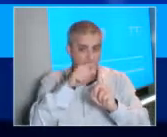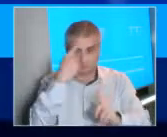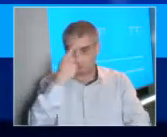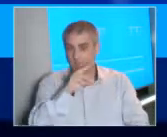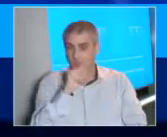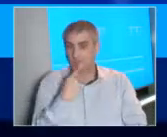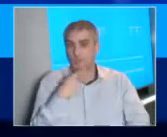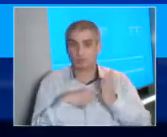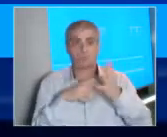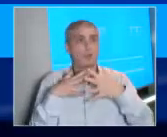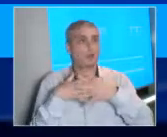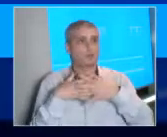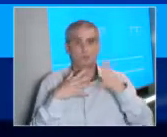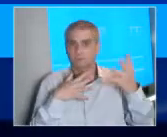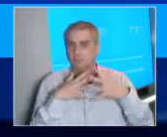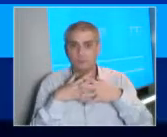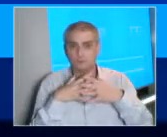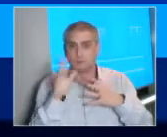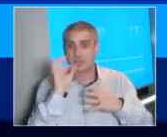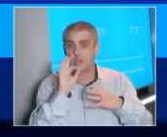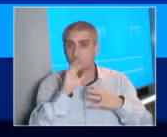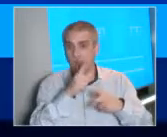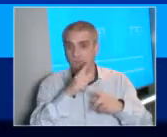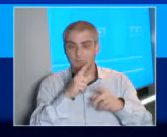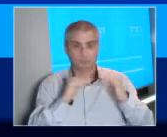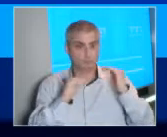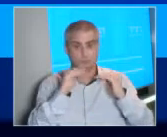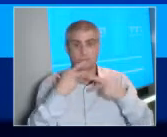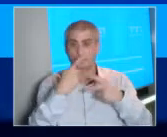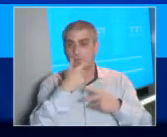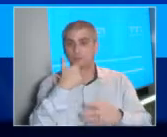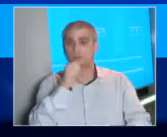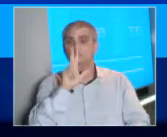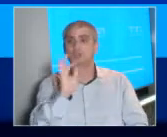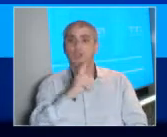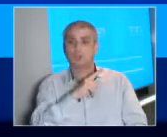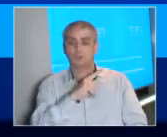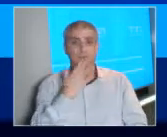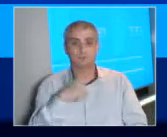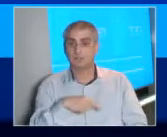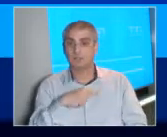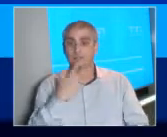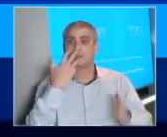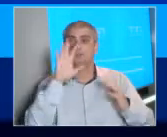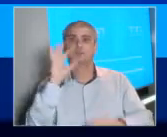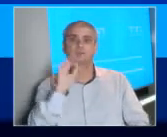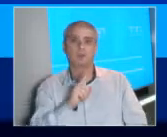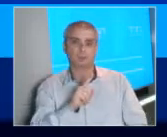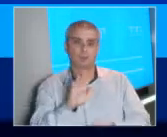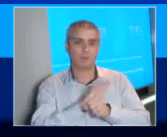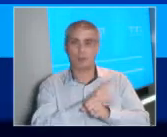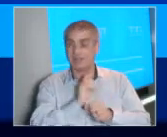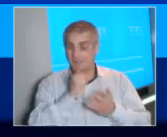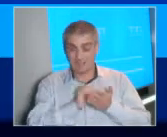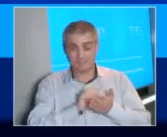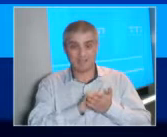אתה מדבר על למשל ארצות הברית. ארצות הברית, אחוזי התפוסה הממוצעים בבתי החולים זה 63%. בישראל תעל 95% תפוסה. אם